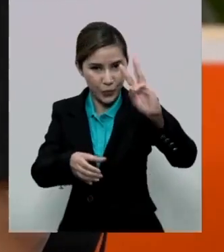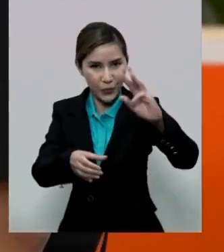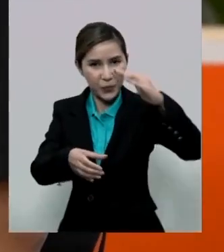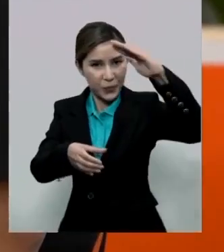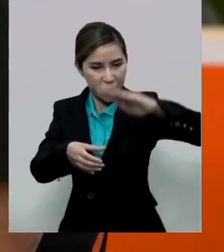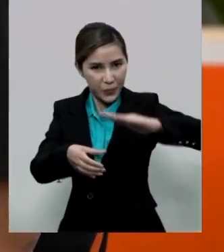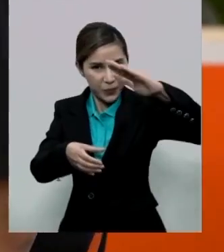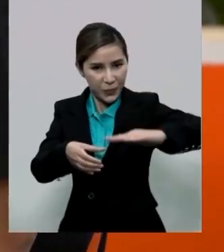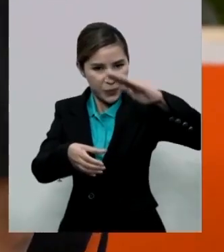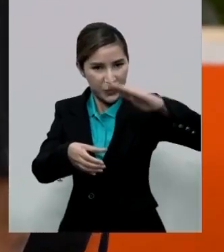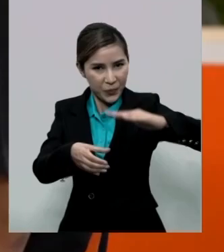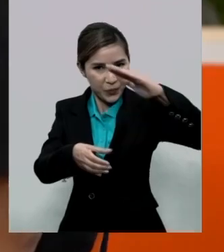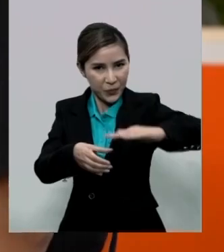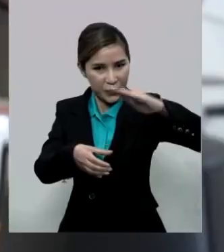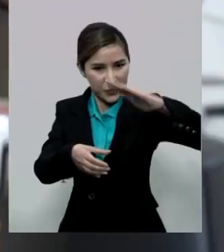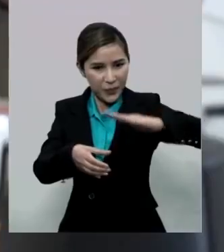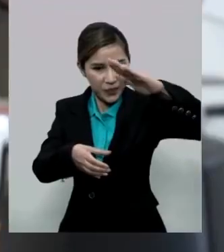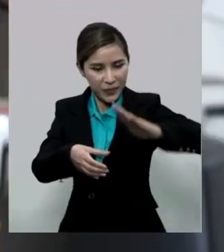17เอ้ย 16ฮะ